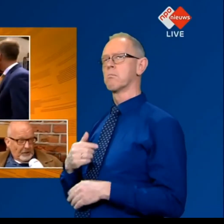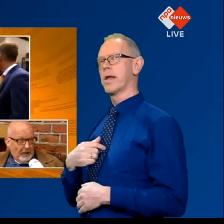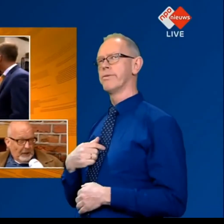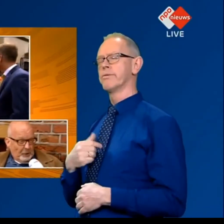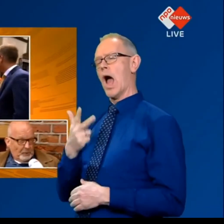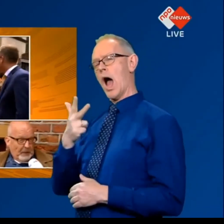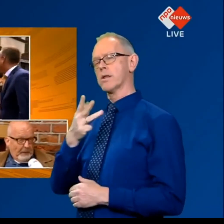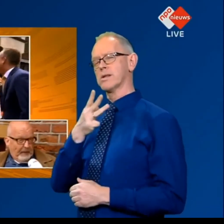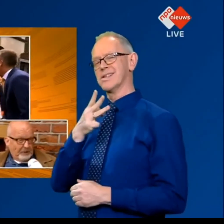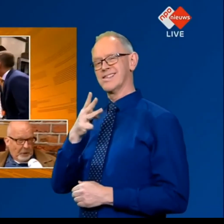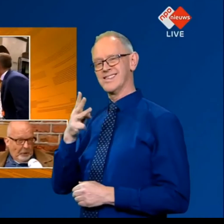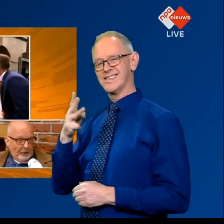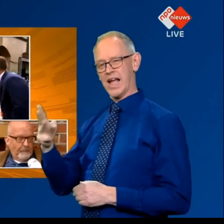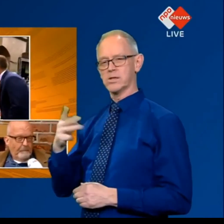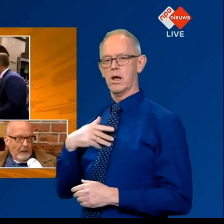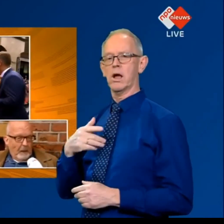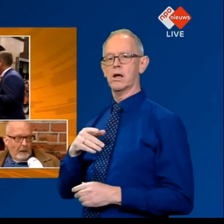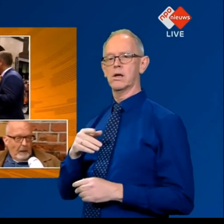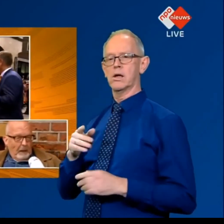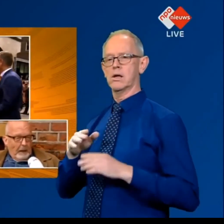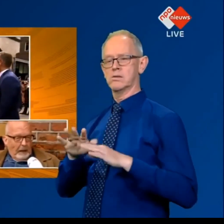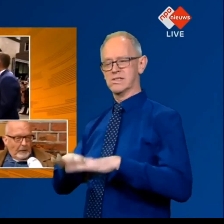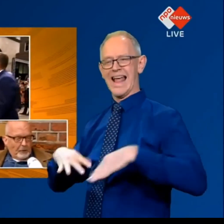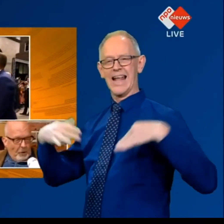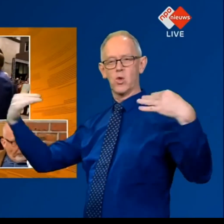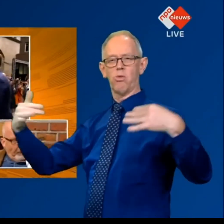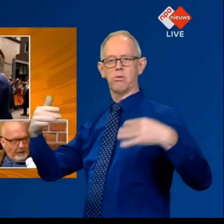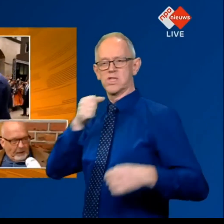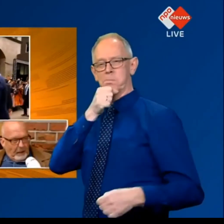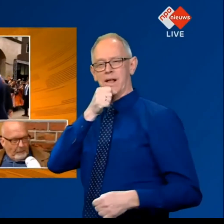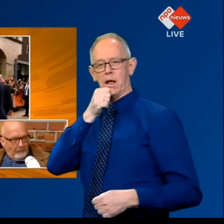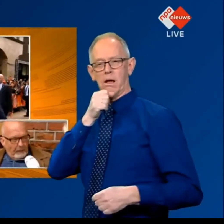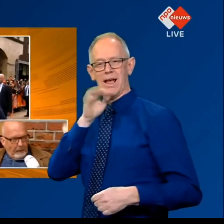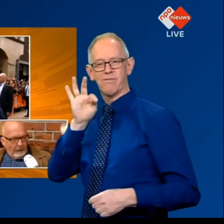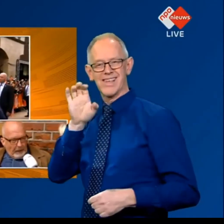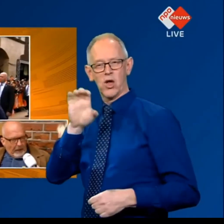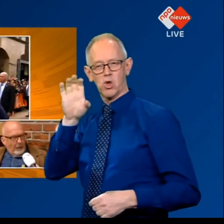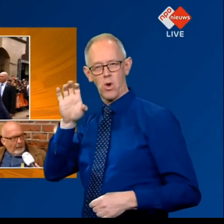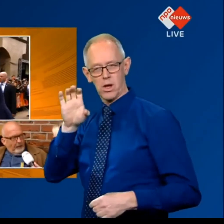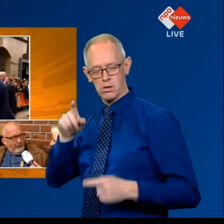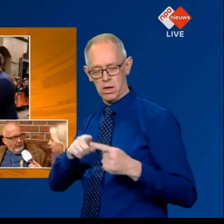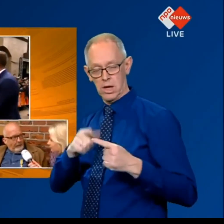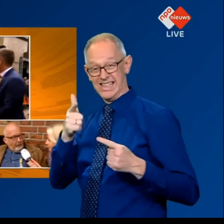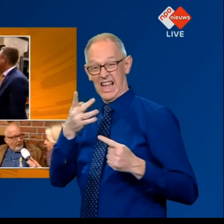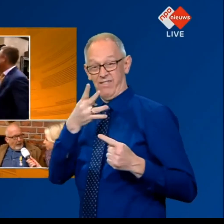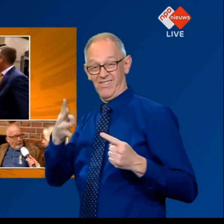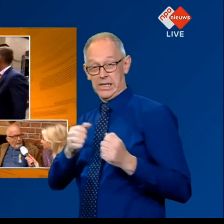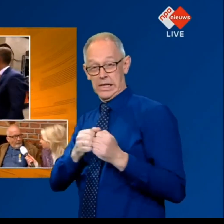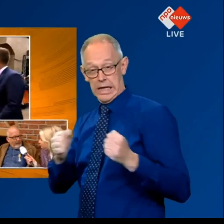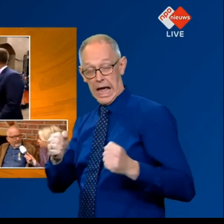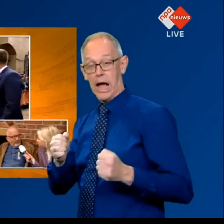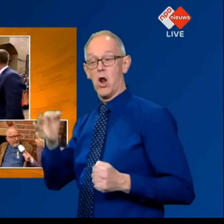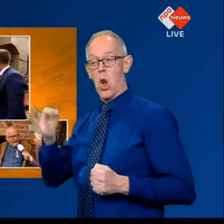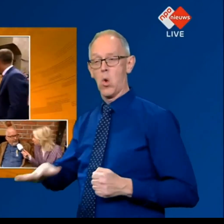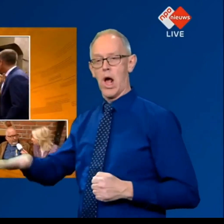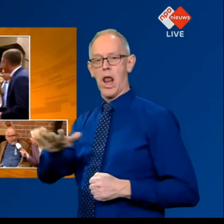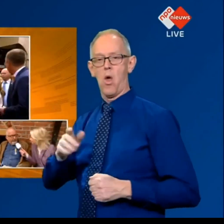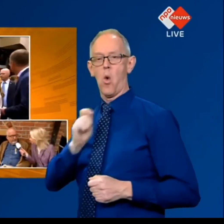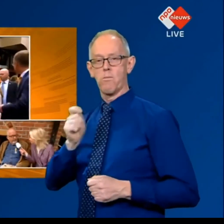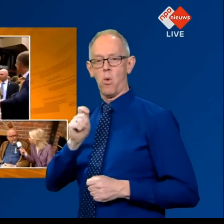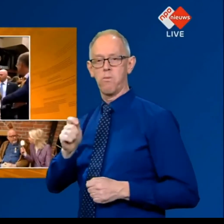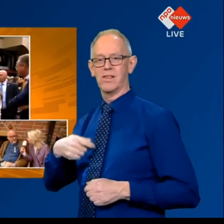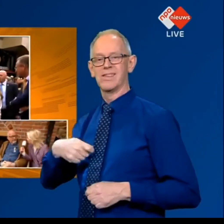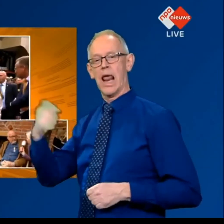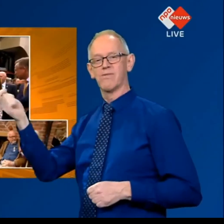38 jaar stadionspeaker bij FC Groningen. En 47 jaar radiomedewerker bij de lokale omroep Havenstad FM,